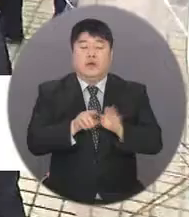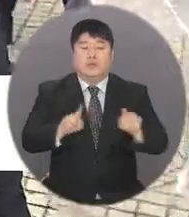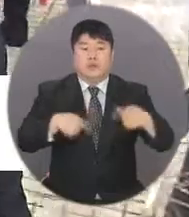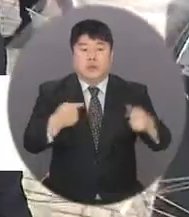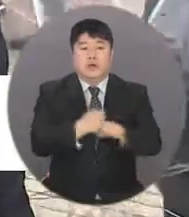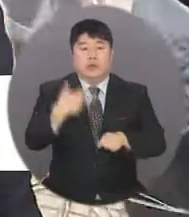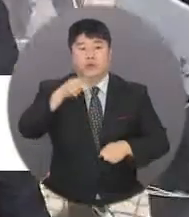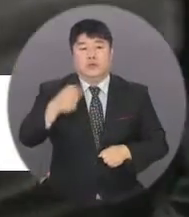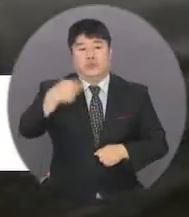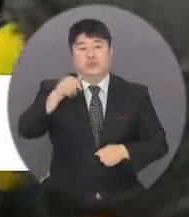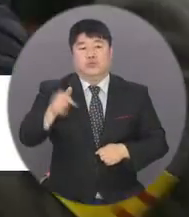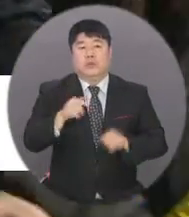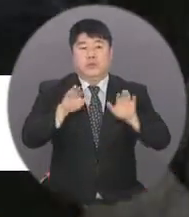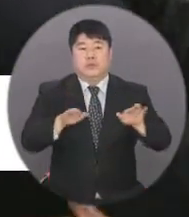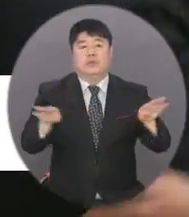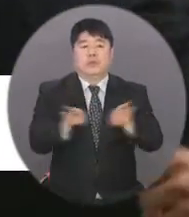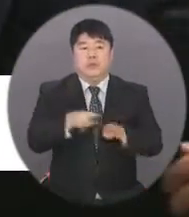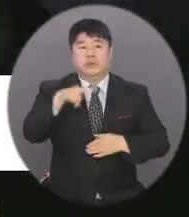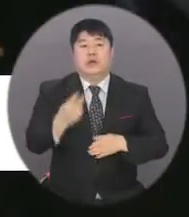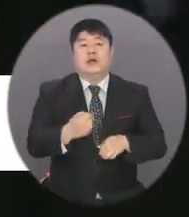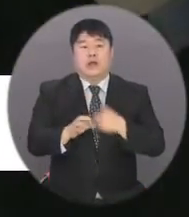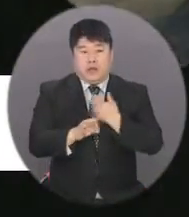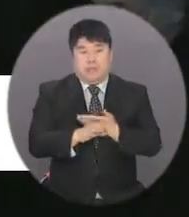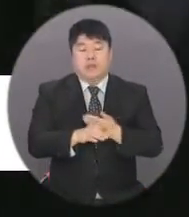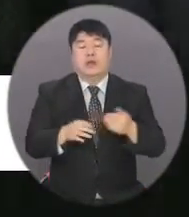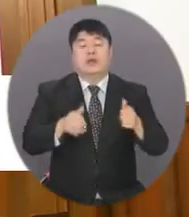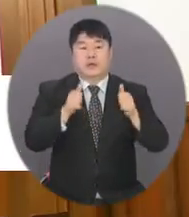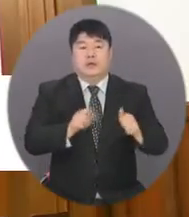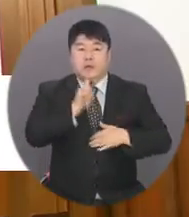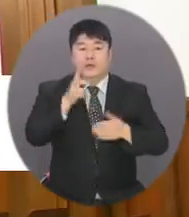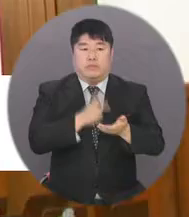전두환이 이번 재판에도 불출석하면 형사소송법에 따라